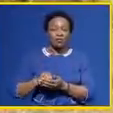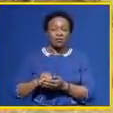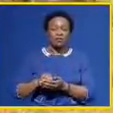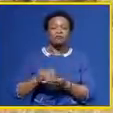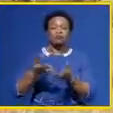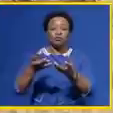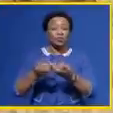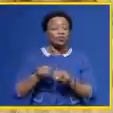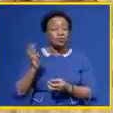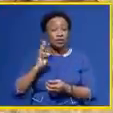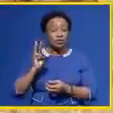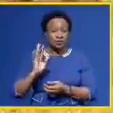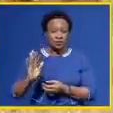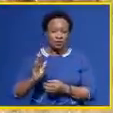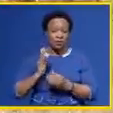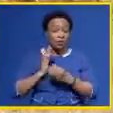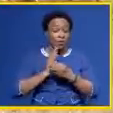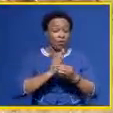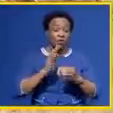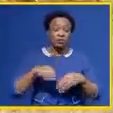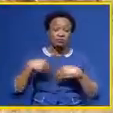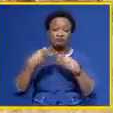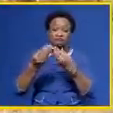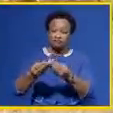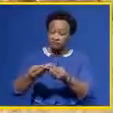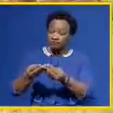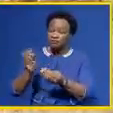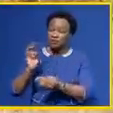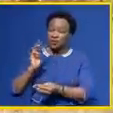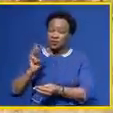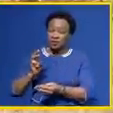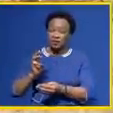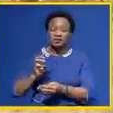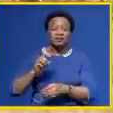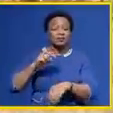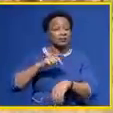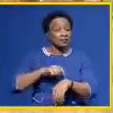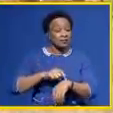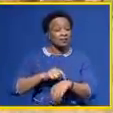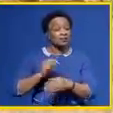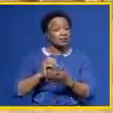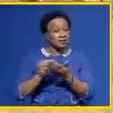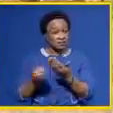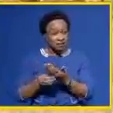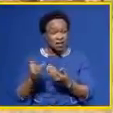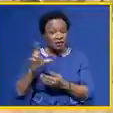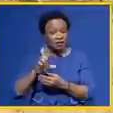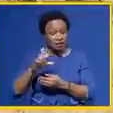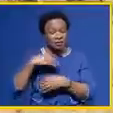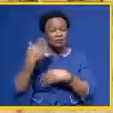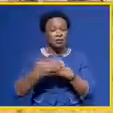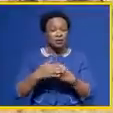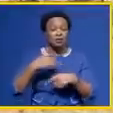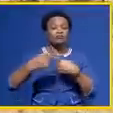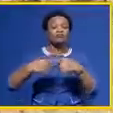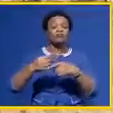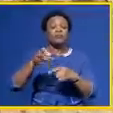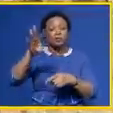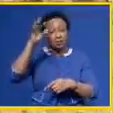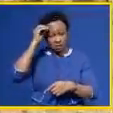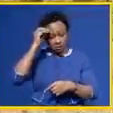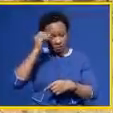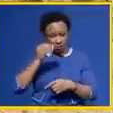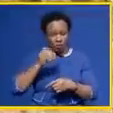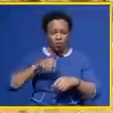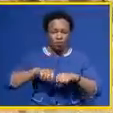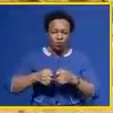na tatua mwongozo baadaye kwa wazazi ni wakati gani na ni lini warudi kwa ajili ya kuendelea na masomo. Lakini katika